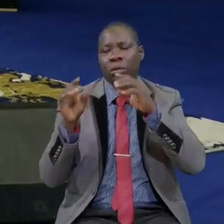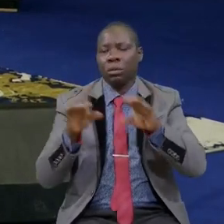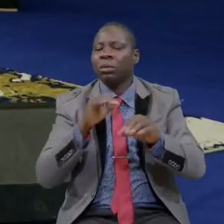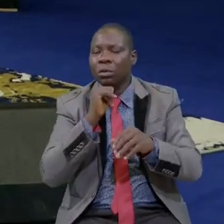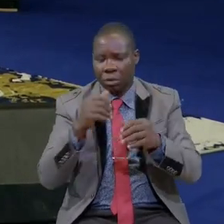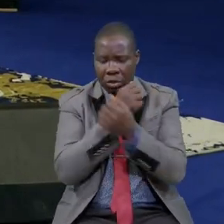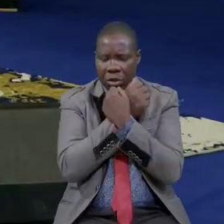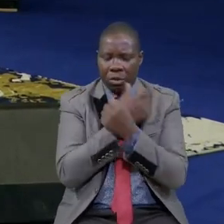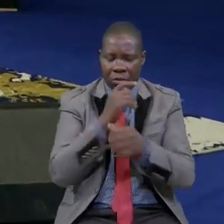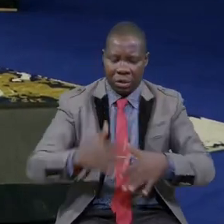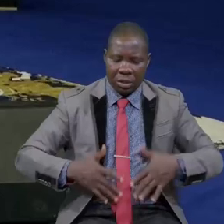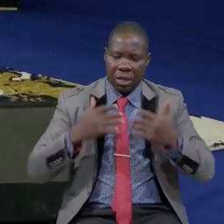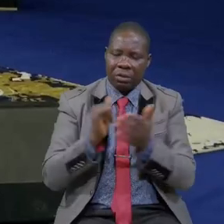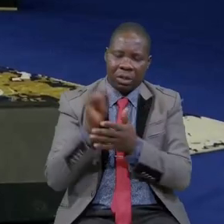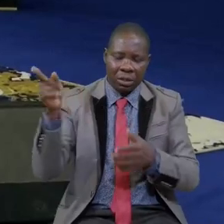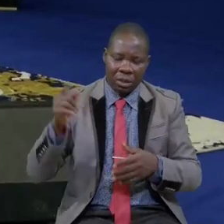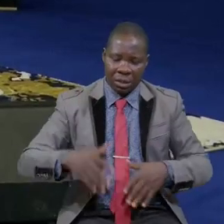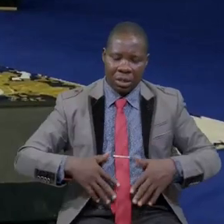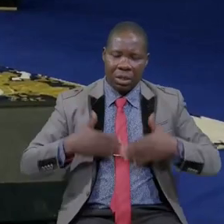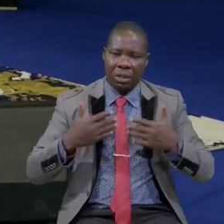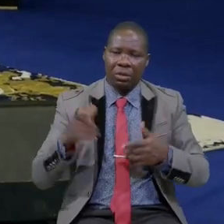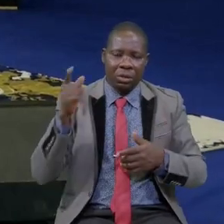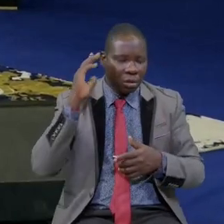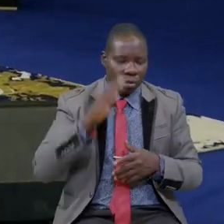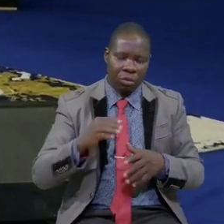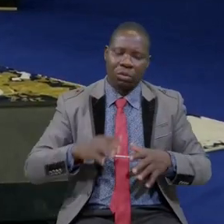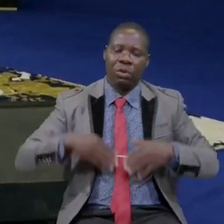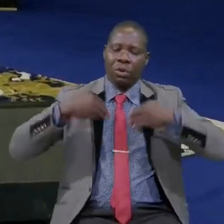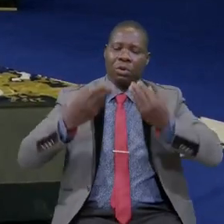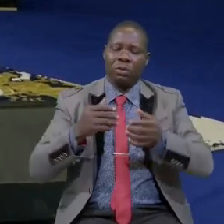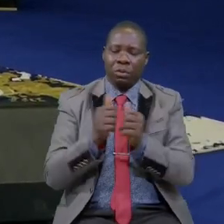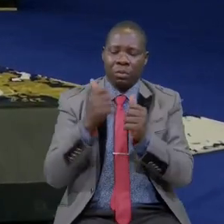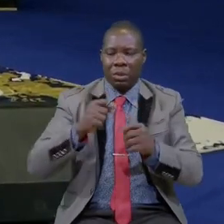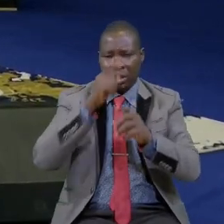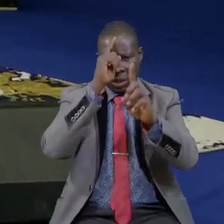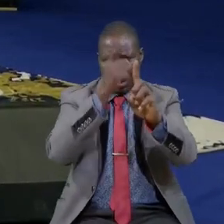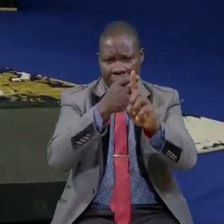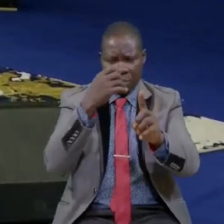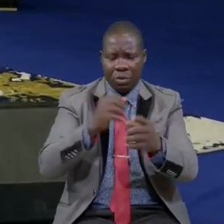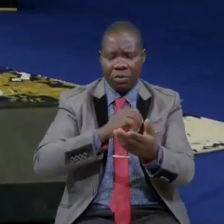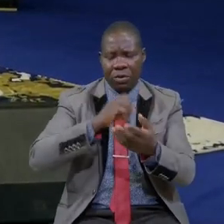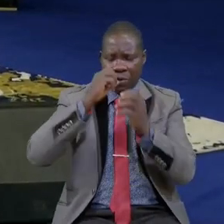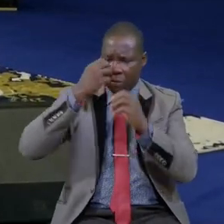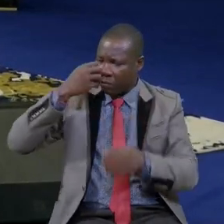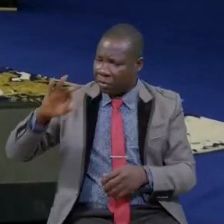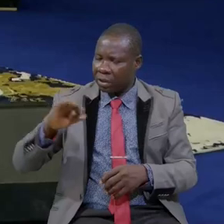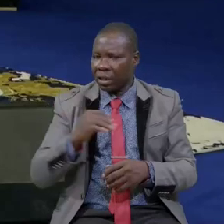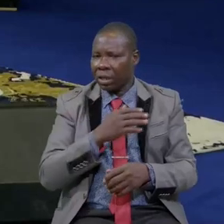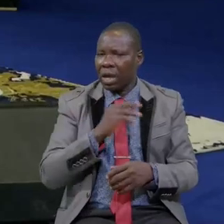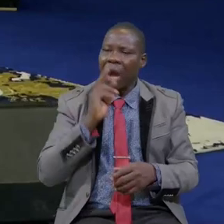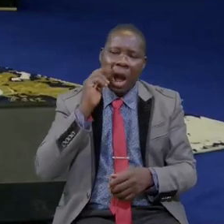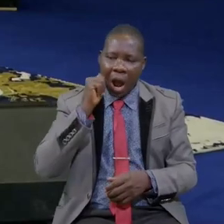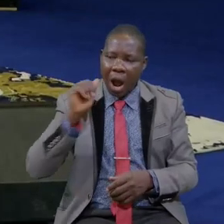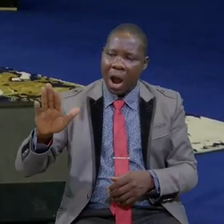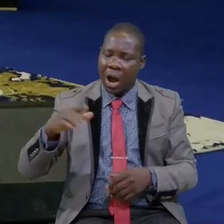qu'elle menait. Elle confessait dans le but d'abandonner. Jésus a